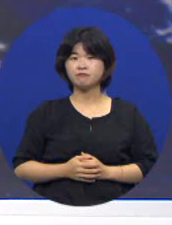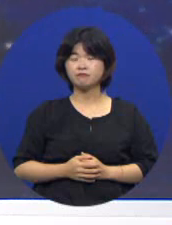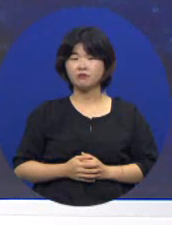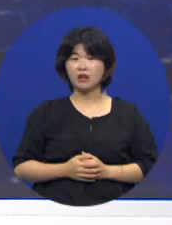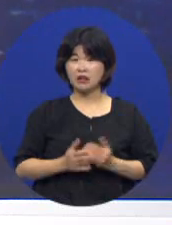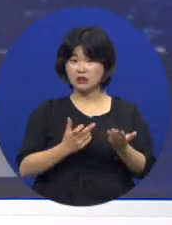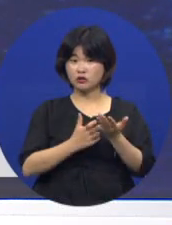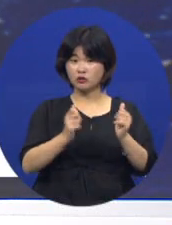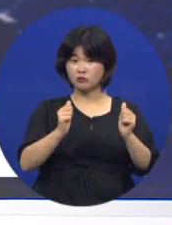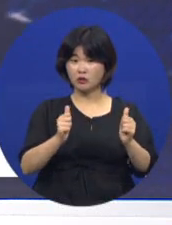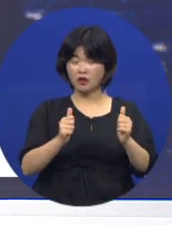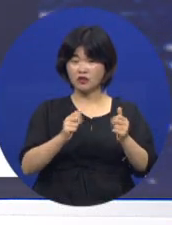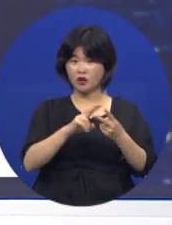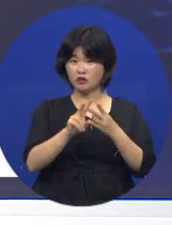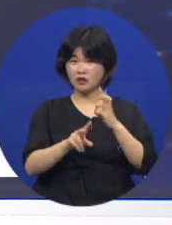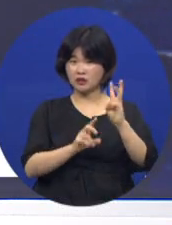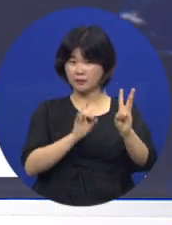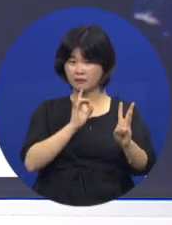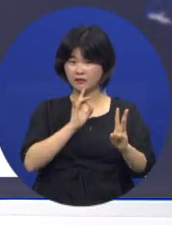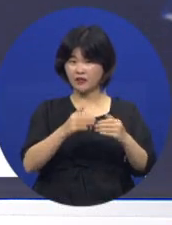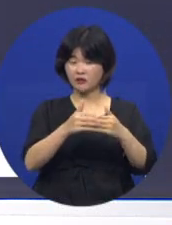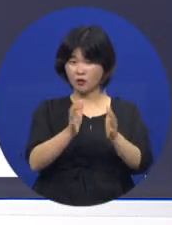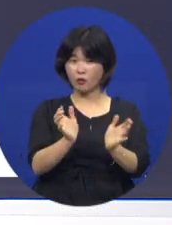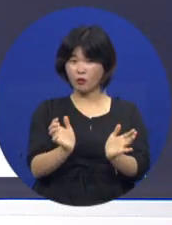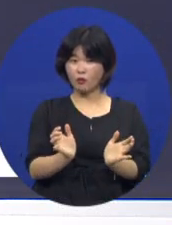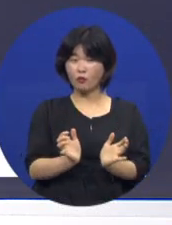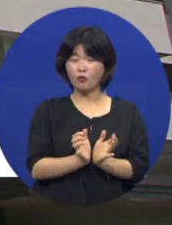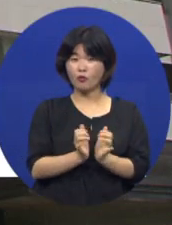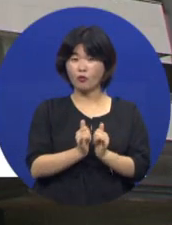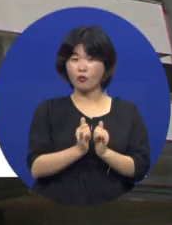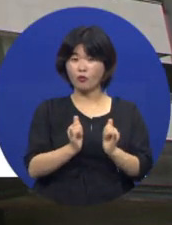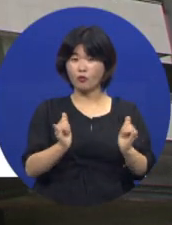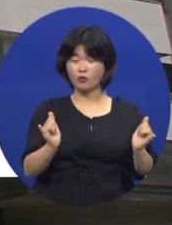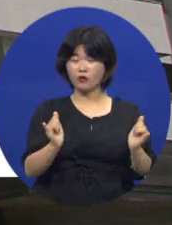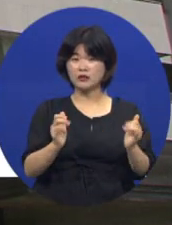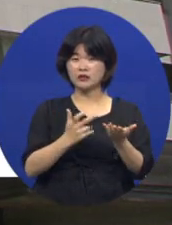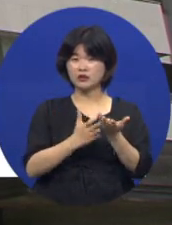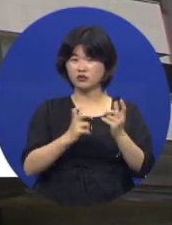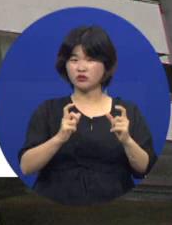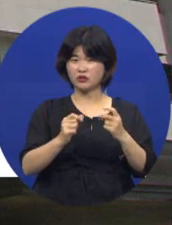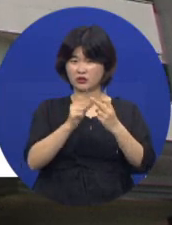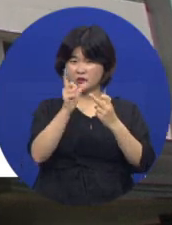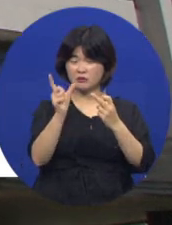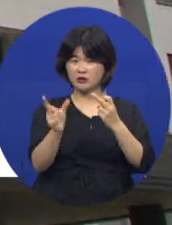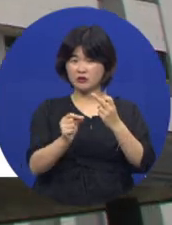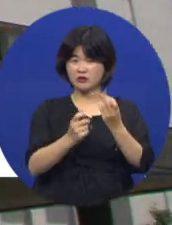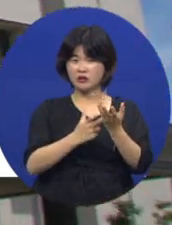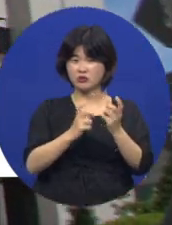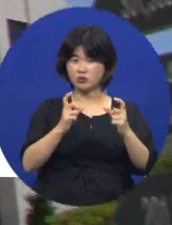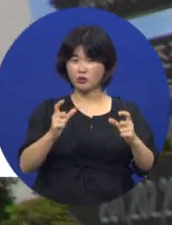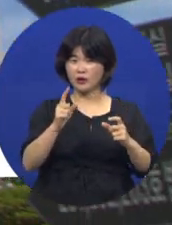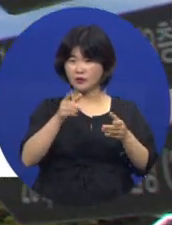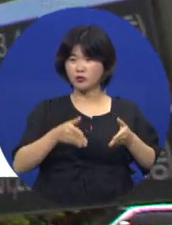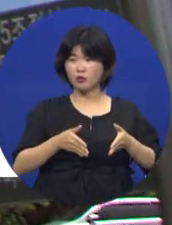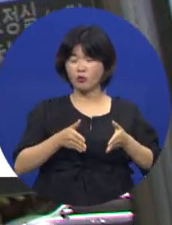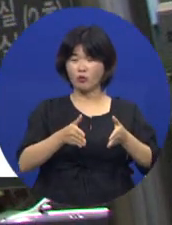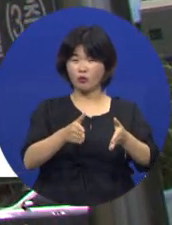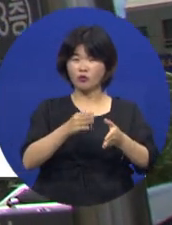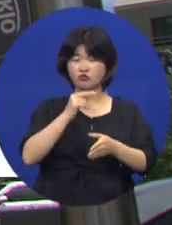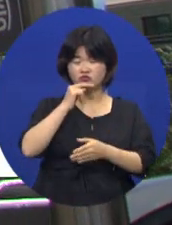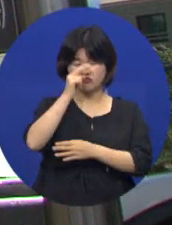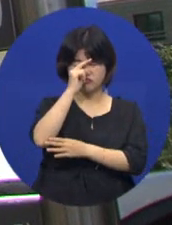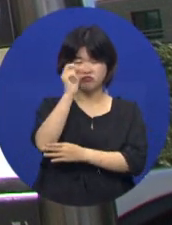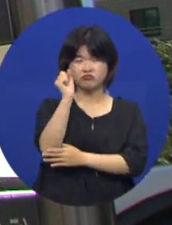제주지방법원 형사 3단독 김연경 부장판사 는 지난해 12월 제주도 4 한 도로에서 혈중알코올농도